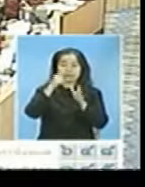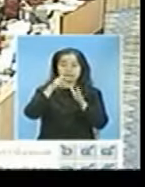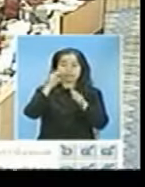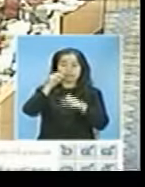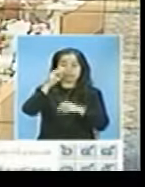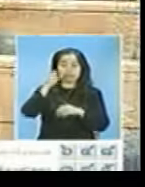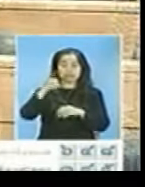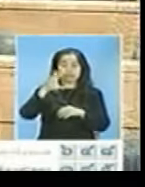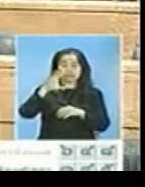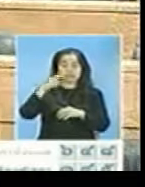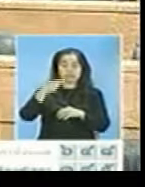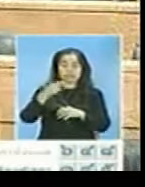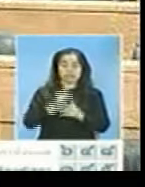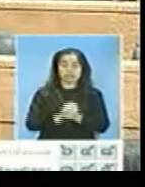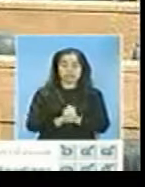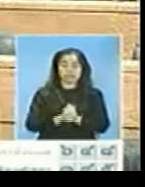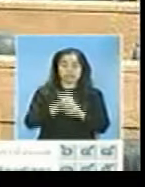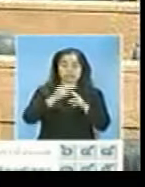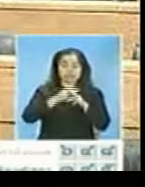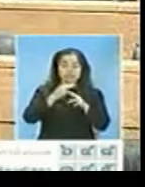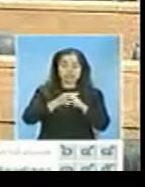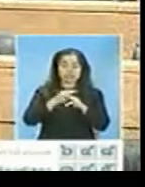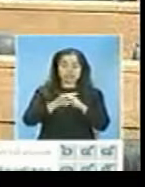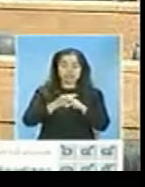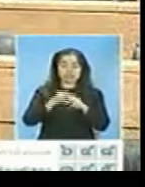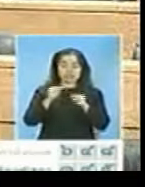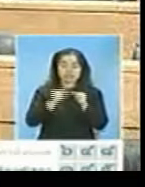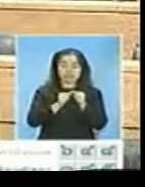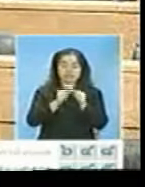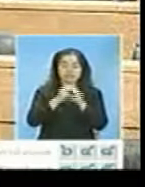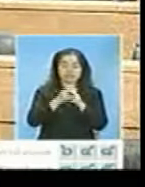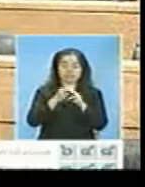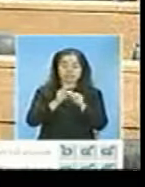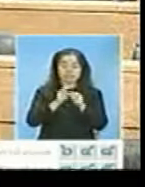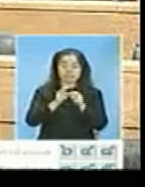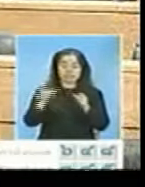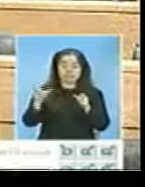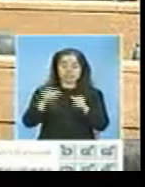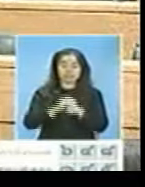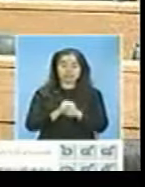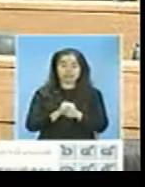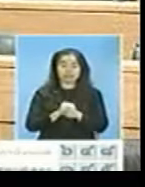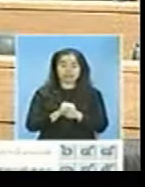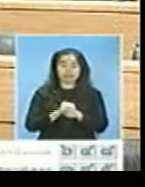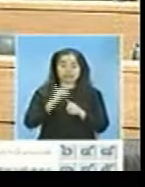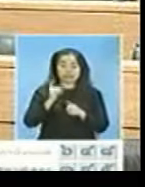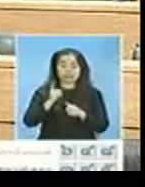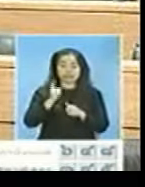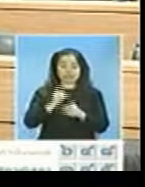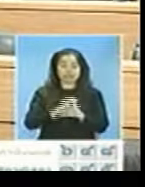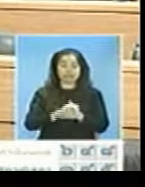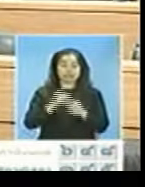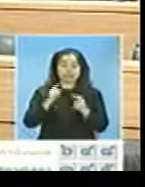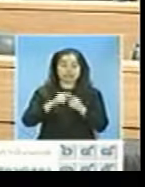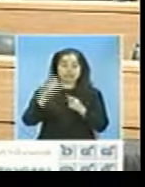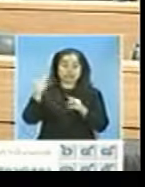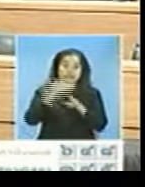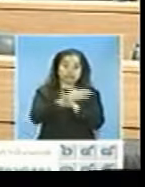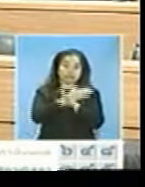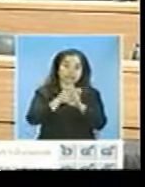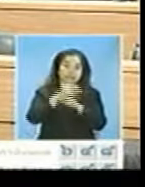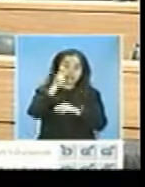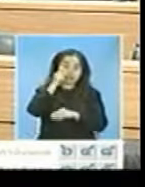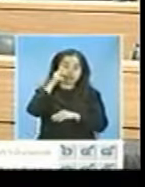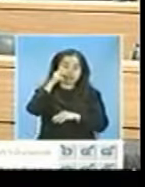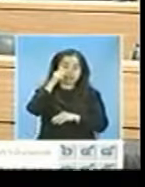าบัญชีรายชื่อพรรคประชาธิปัตย์ความจริงนะครับตลอดระยะเวลา